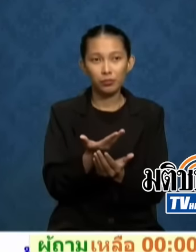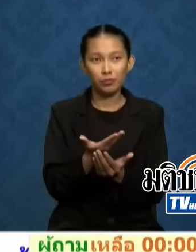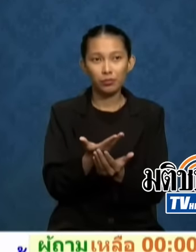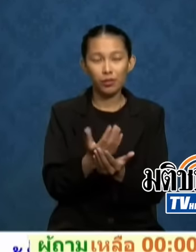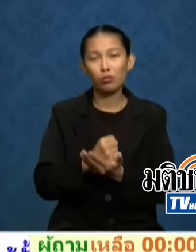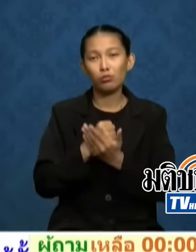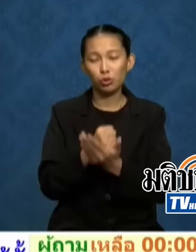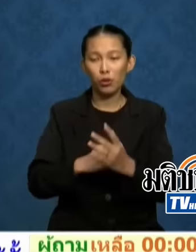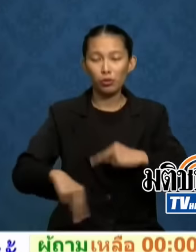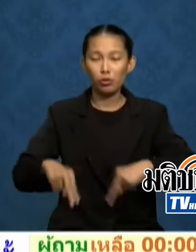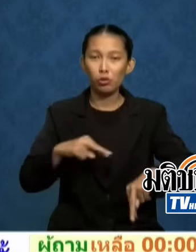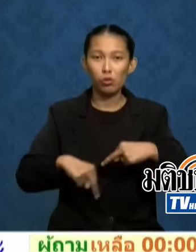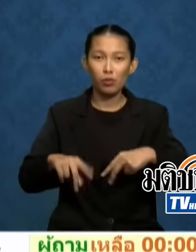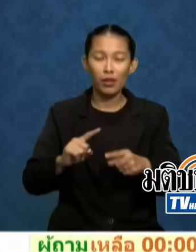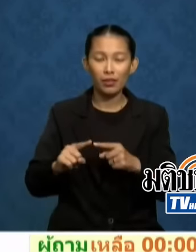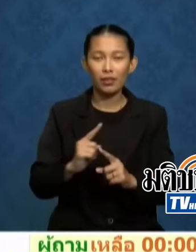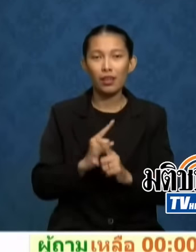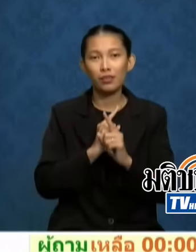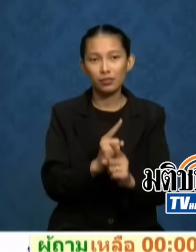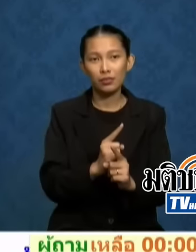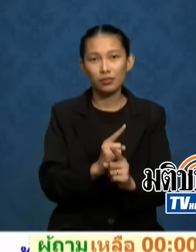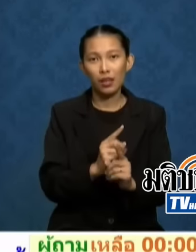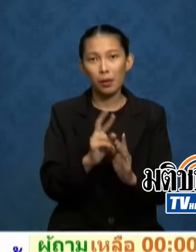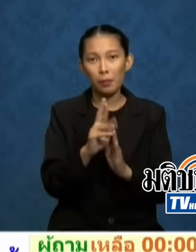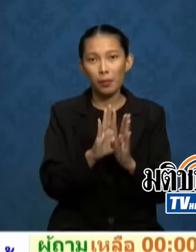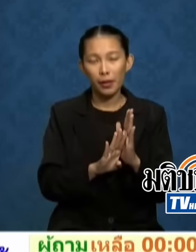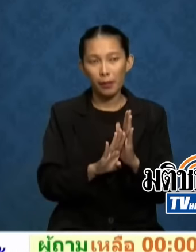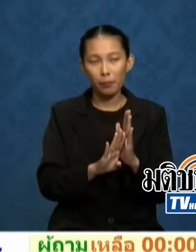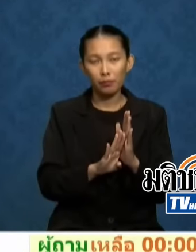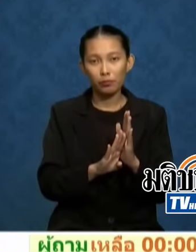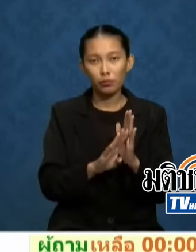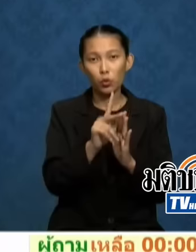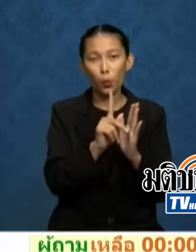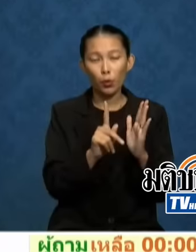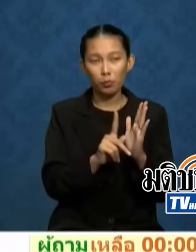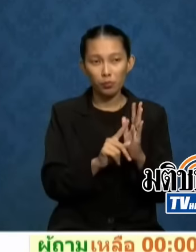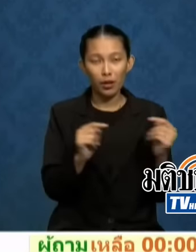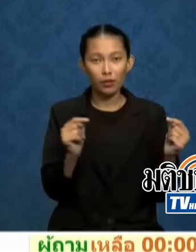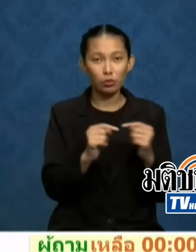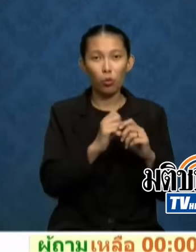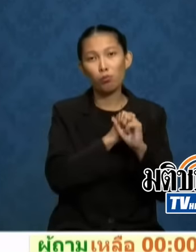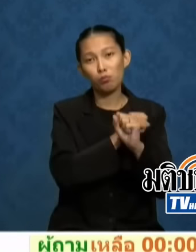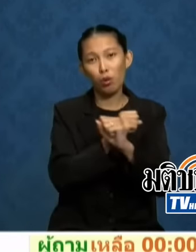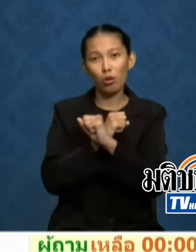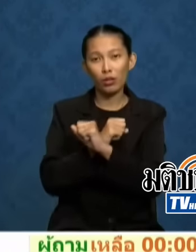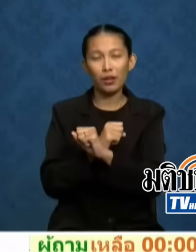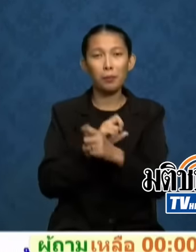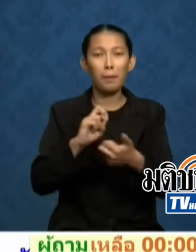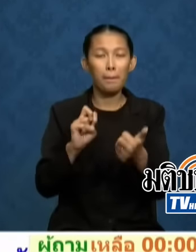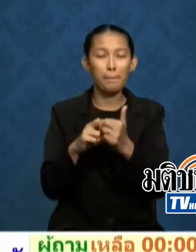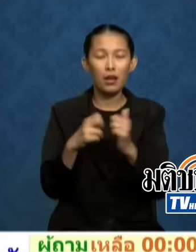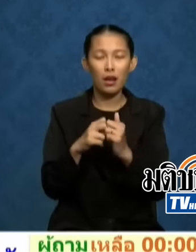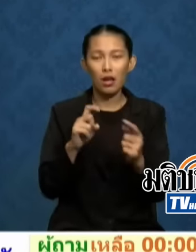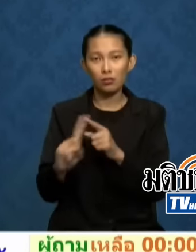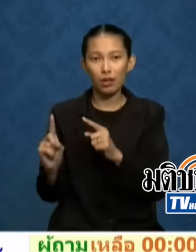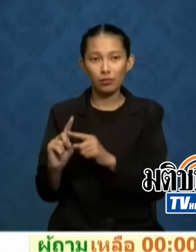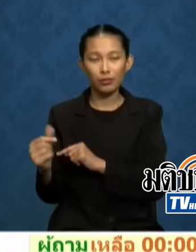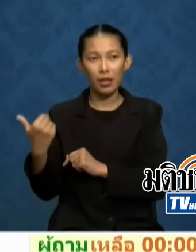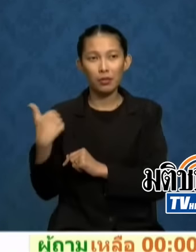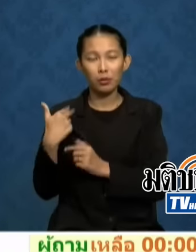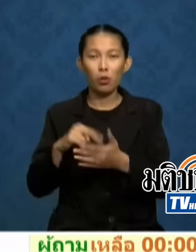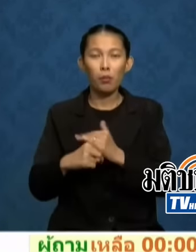ข้าไปเยียวยานะครับตามระเบียบของกฎหมายว่าด้วยการป้องกันล้มเท่าสารภัยนะครับก็เรียกว่าตามระเบีย